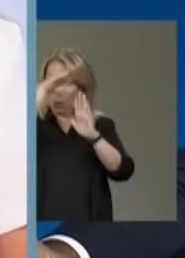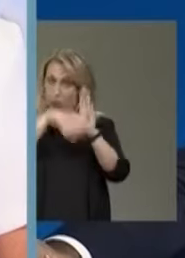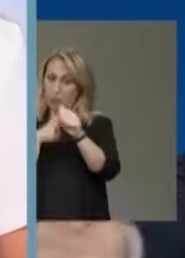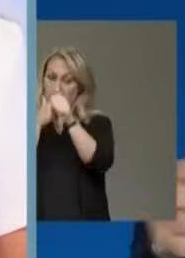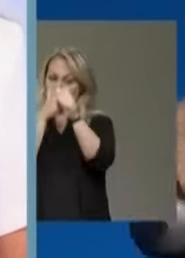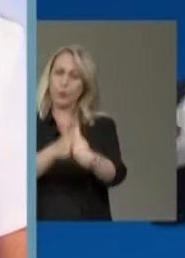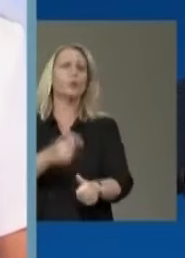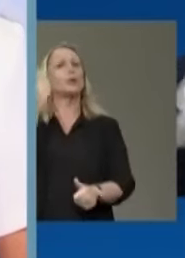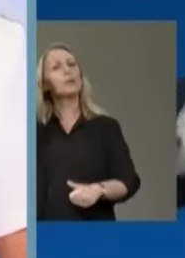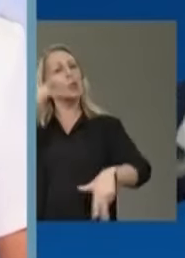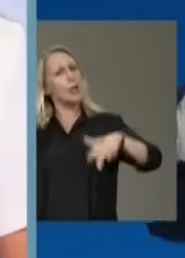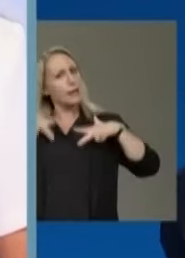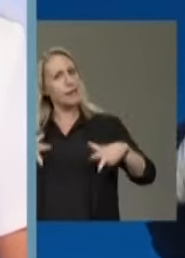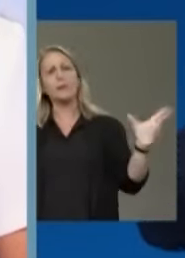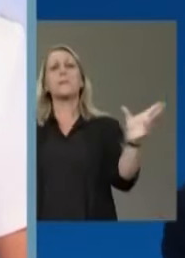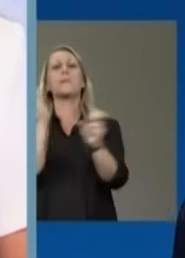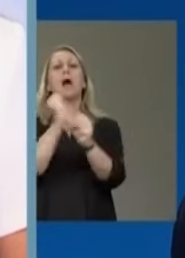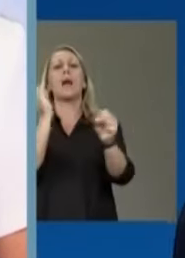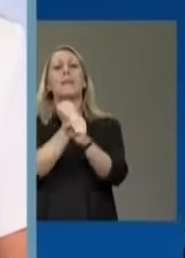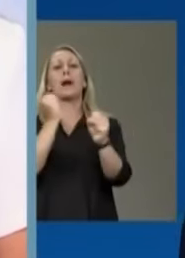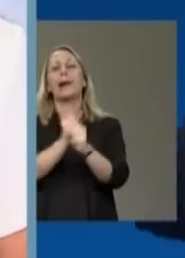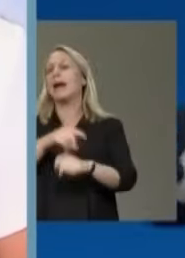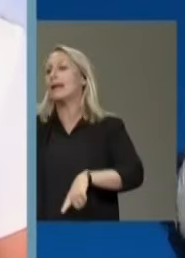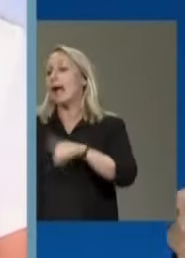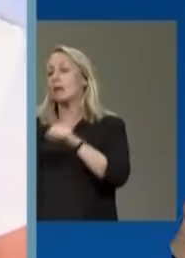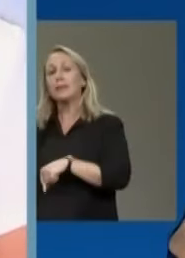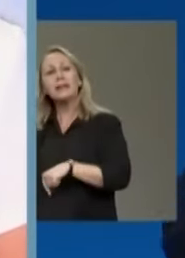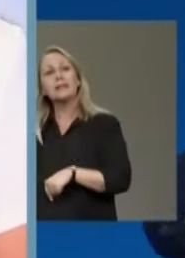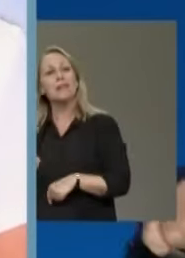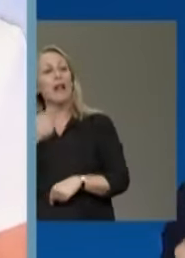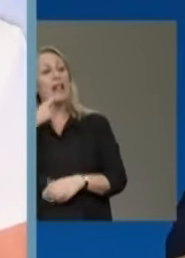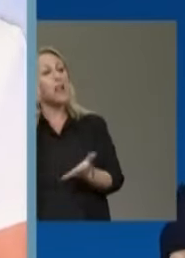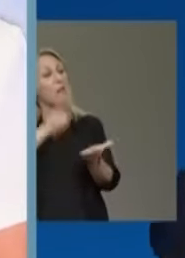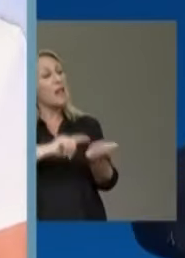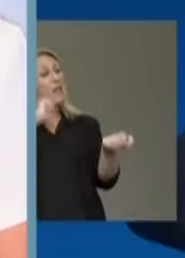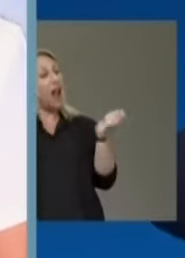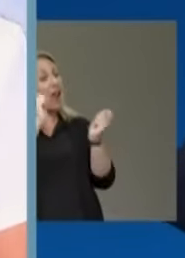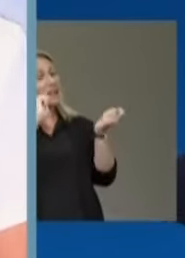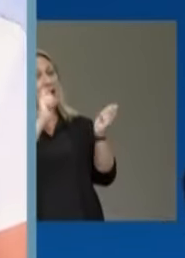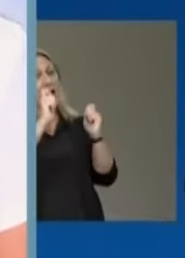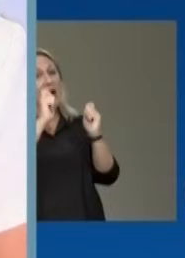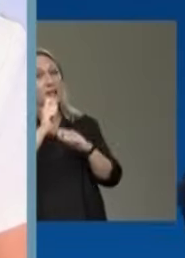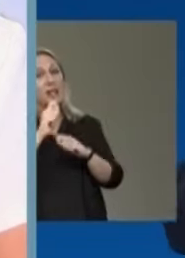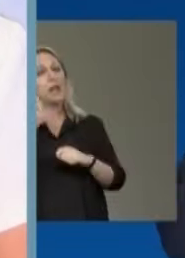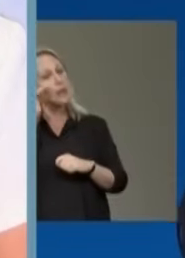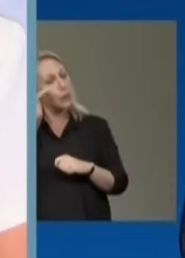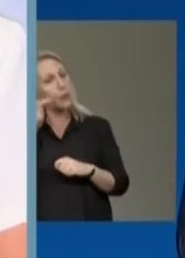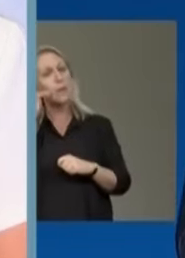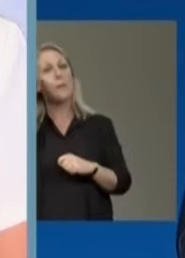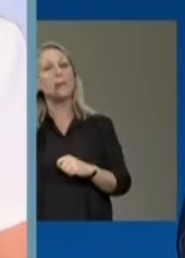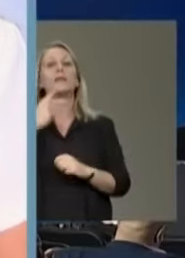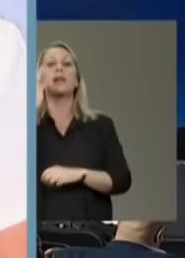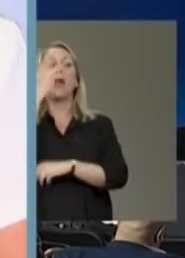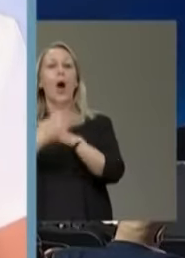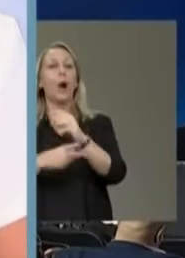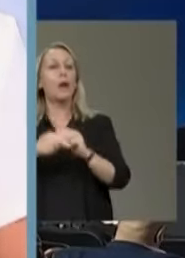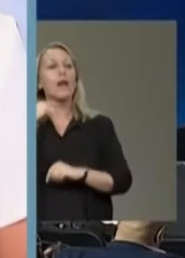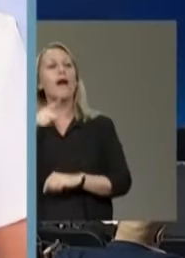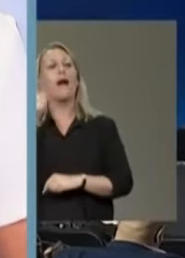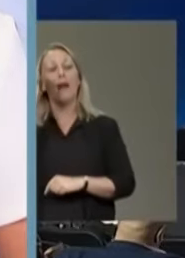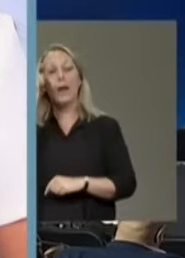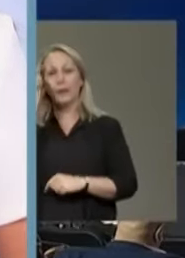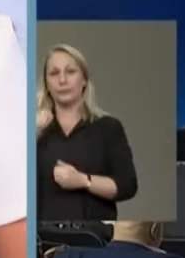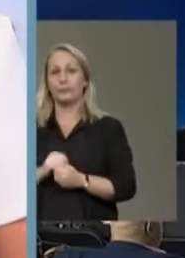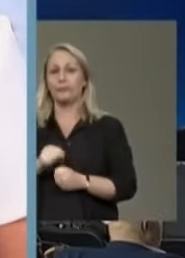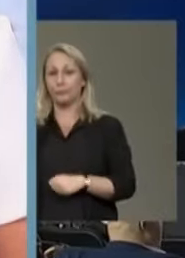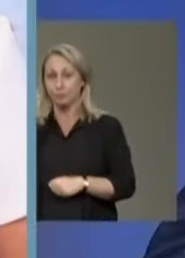γιατρούς, ενώ θα πρέπει να έχουμε, θα γίνουν μάλλον και ανακαινήσεις νοσοκομείων, θα έχουμε και νέες εντατικές.